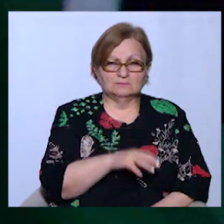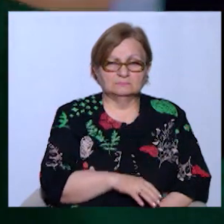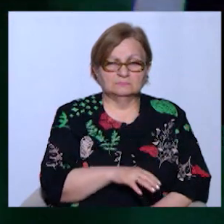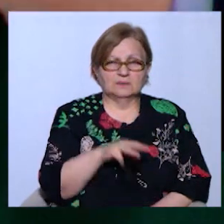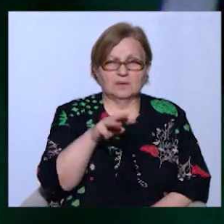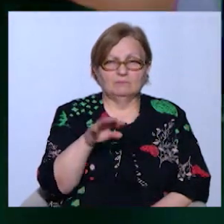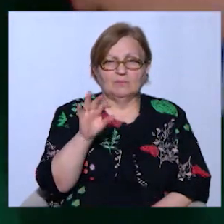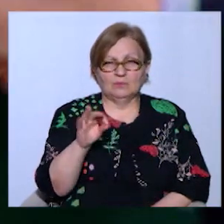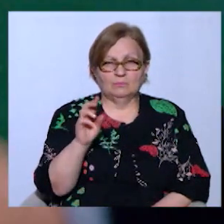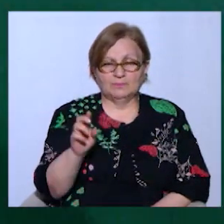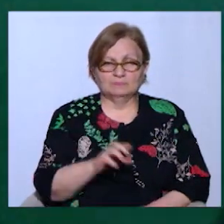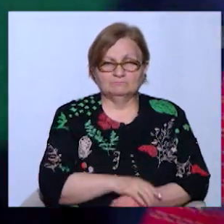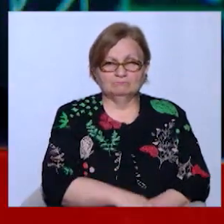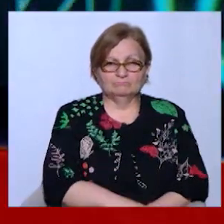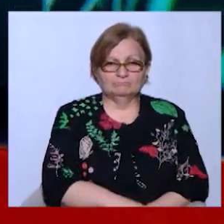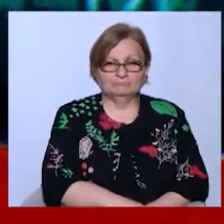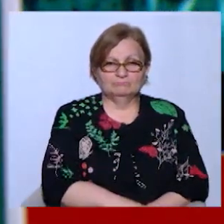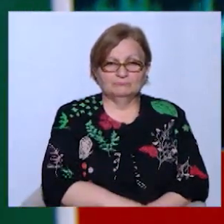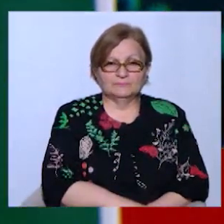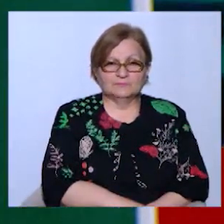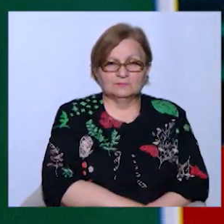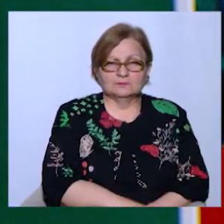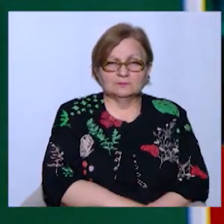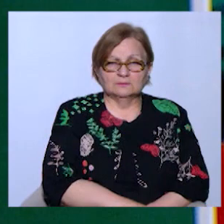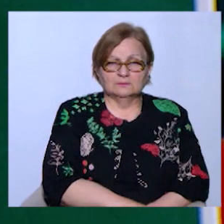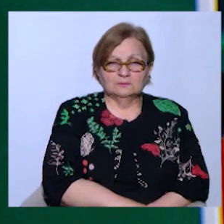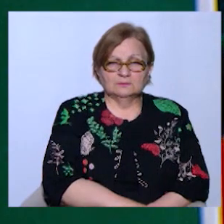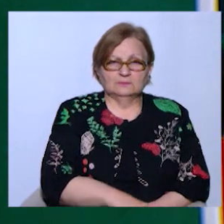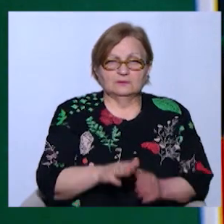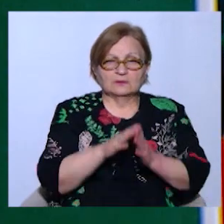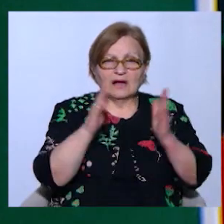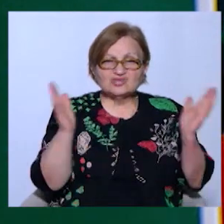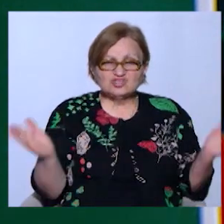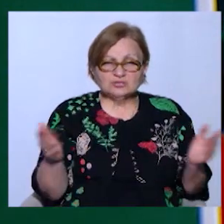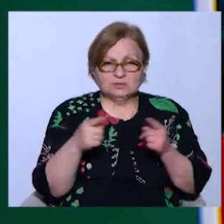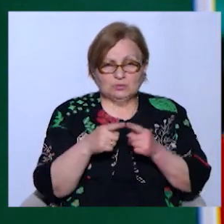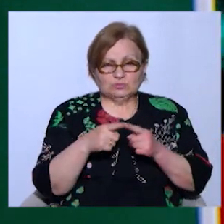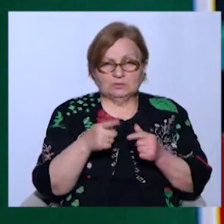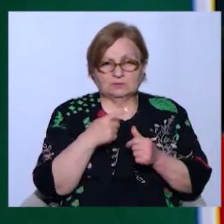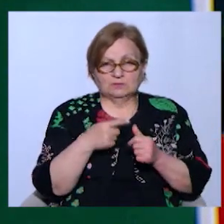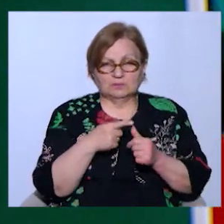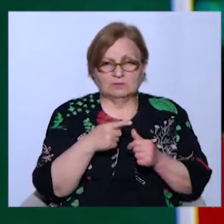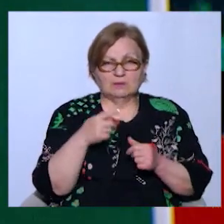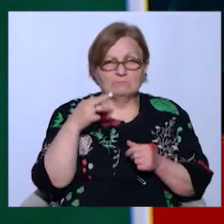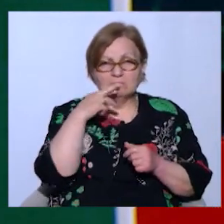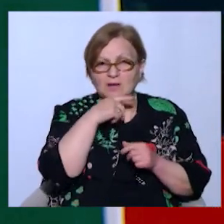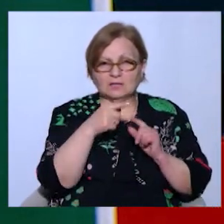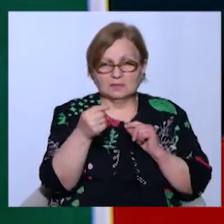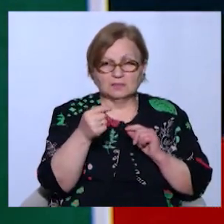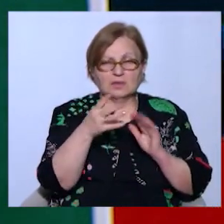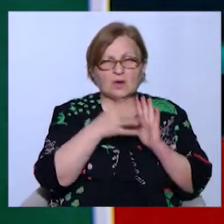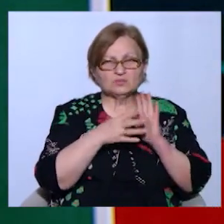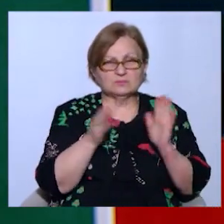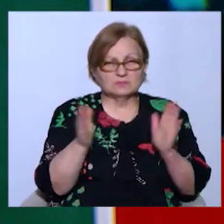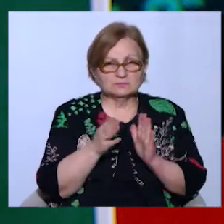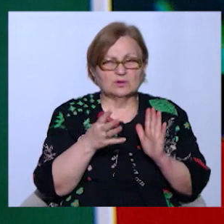O B. თუ გნებავთ B O M, გაშლილი კუთხე. მახვილი კუთხე 90-ზე